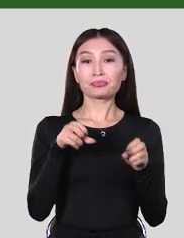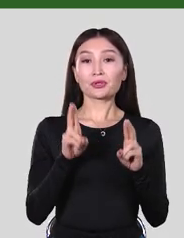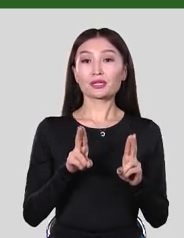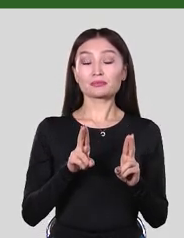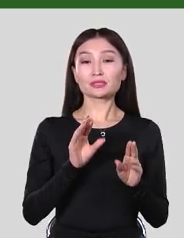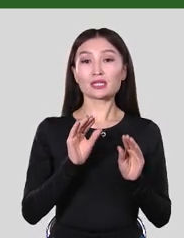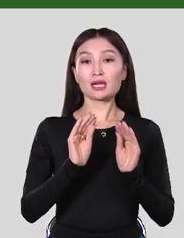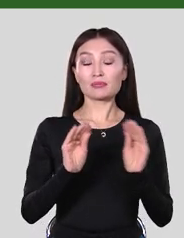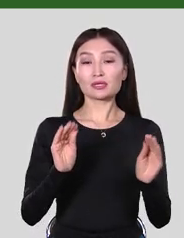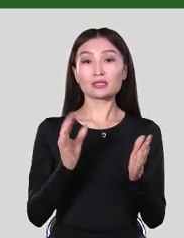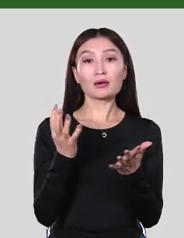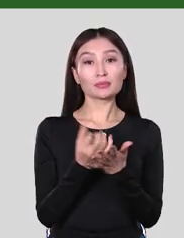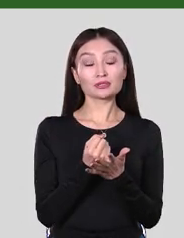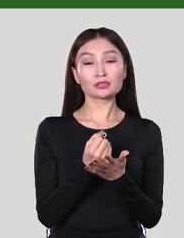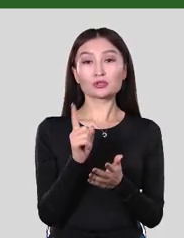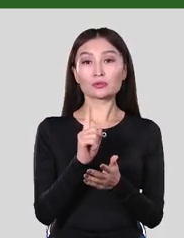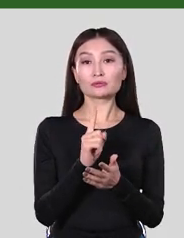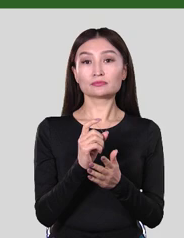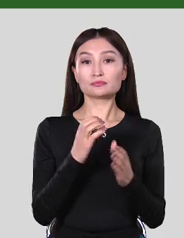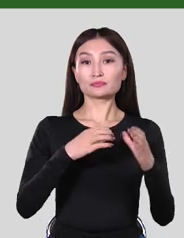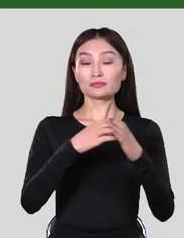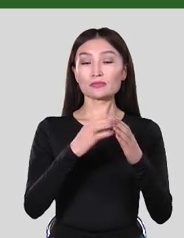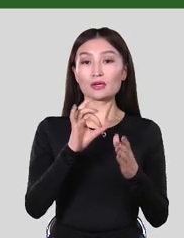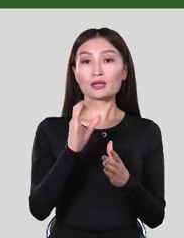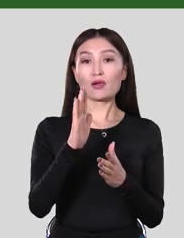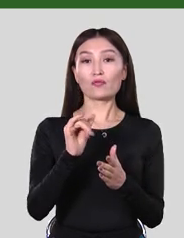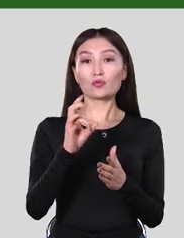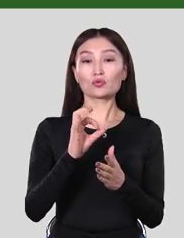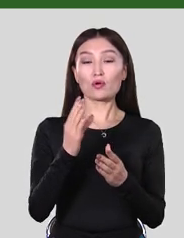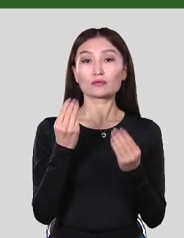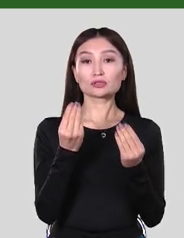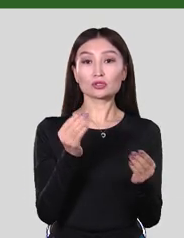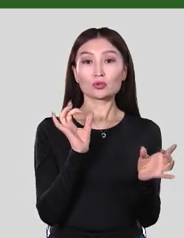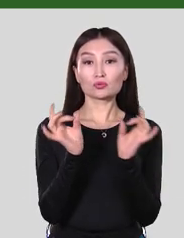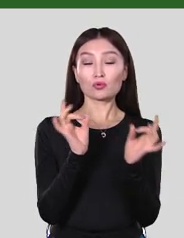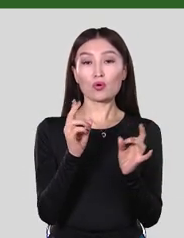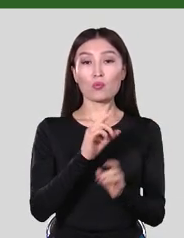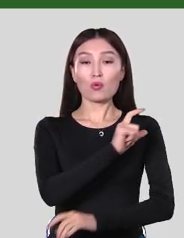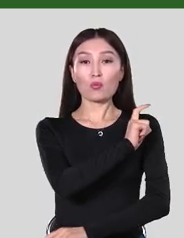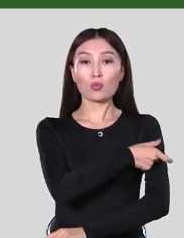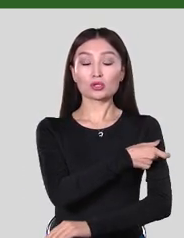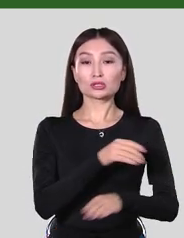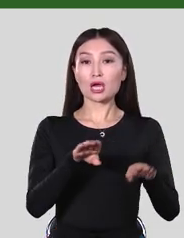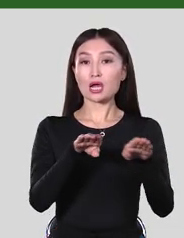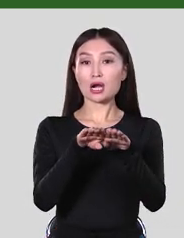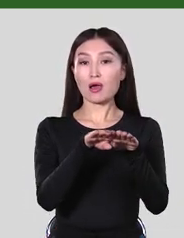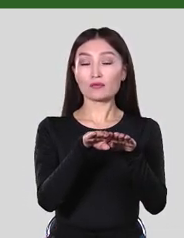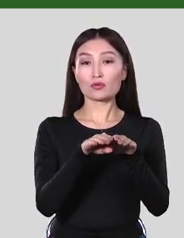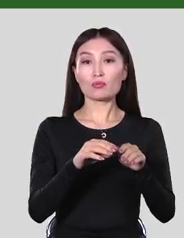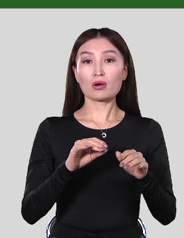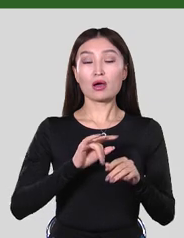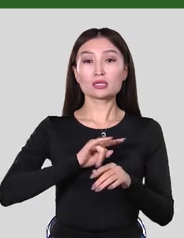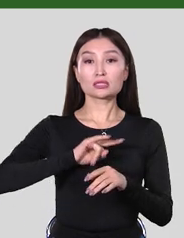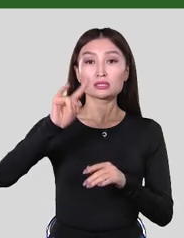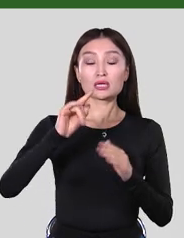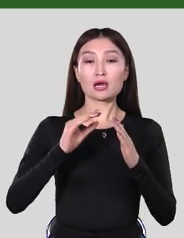специальной аппаратуры определили, что стая ревунов издает звук по мощности, равный звуку